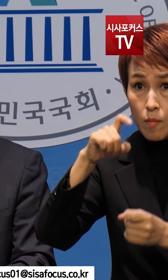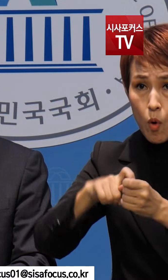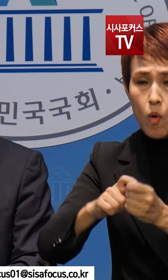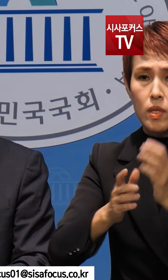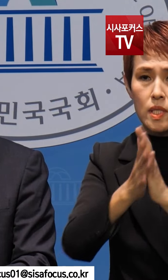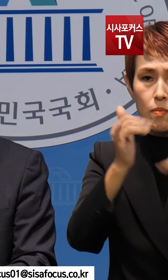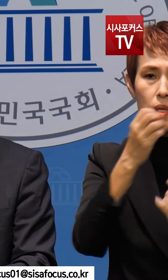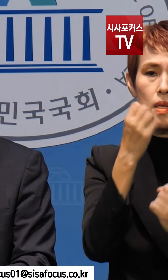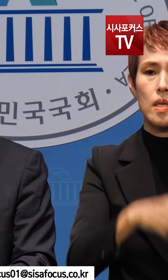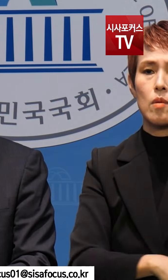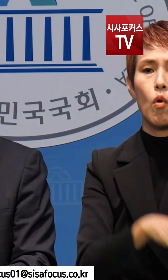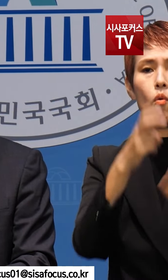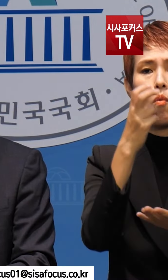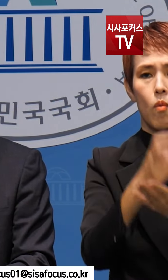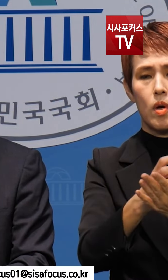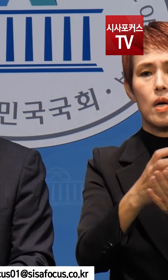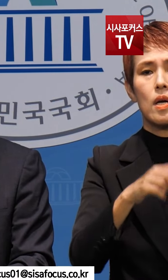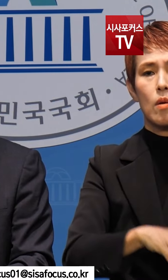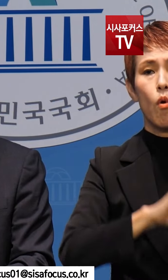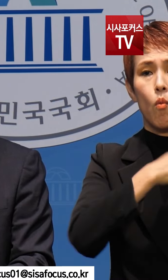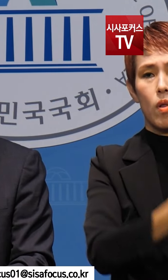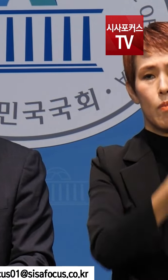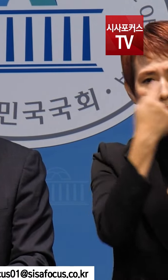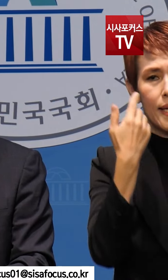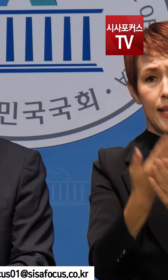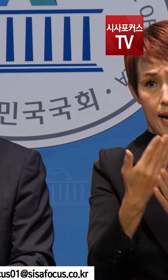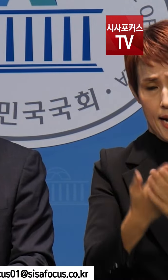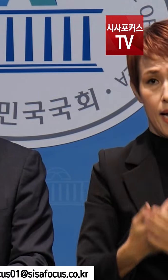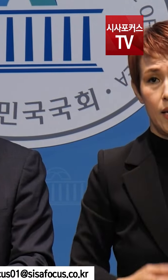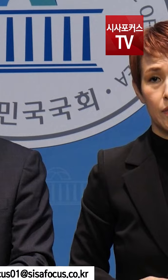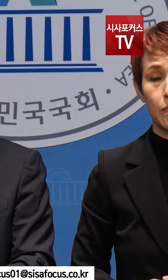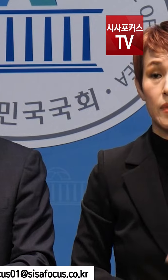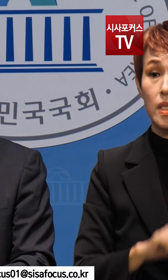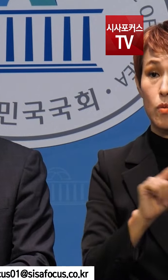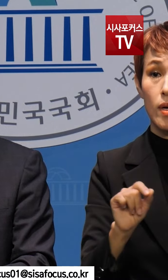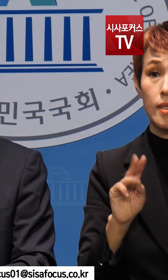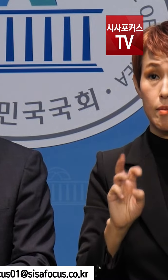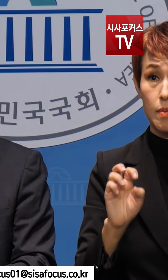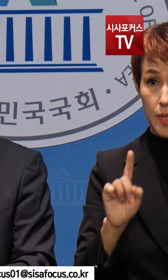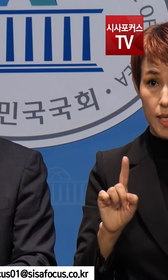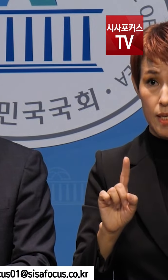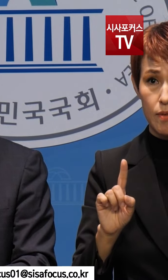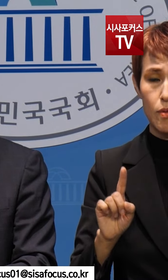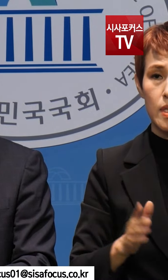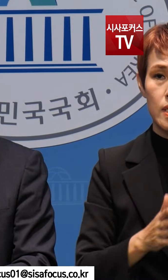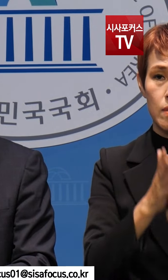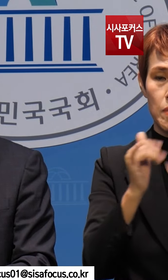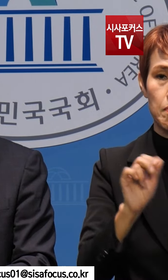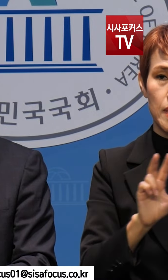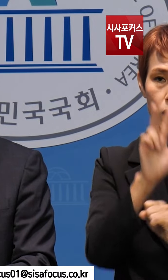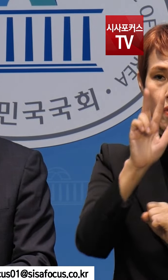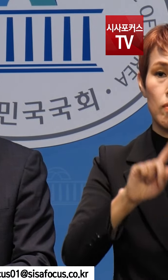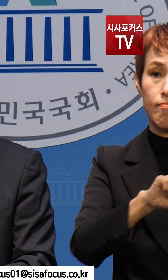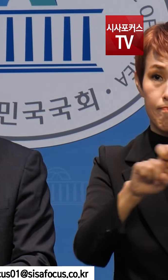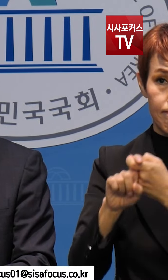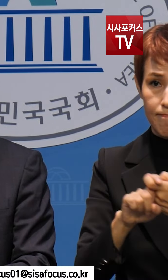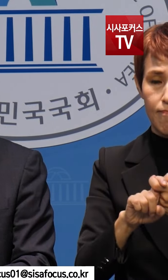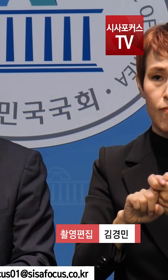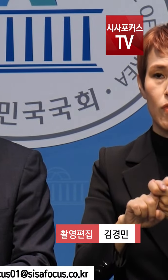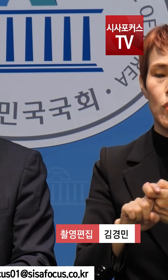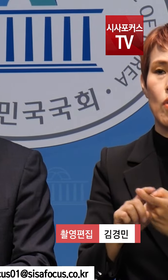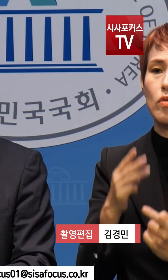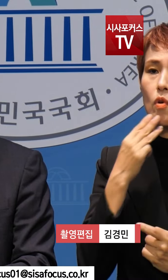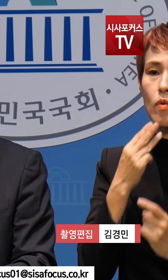시민 기본권을 포장하라 2024년 10월 31일 전국 시민발전 협동조합 비상행동 서울